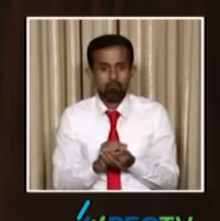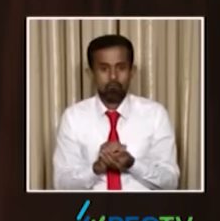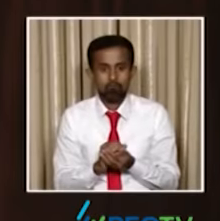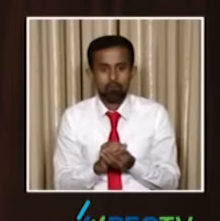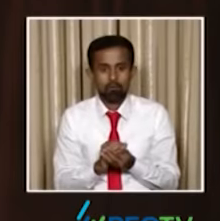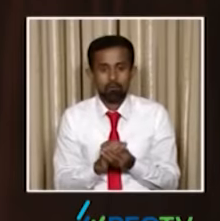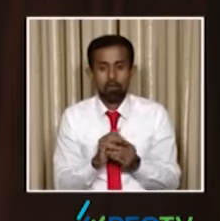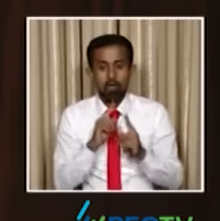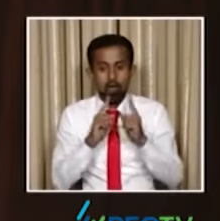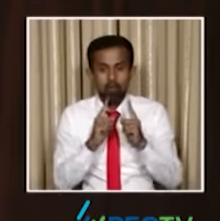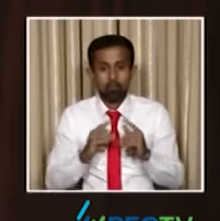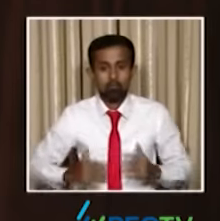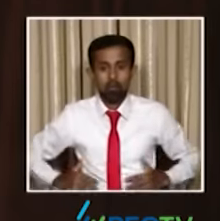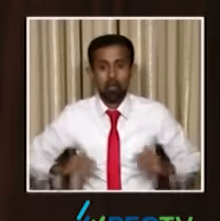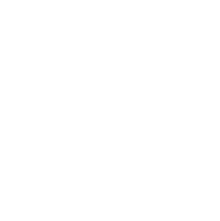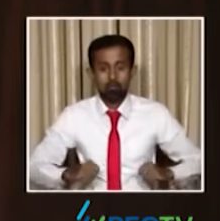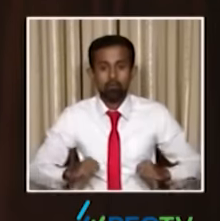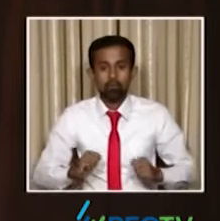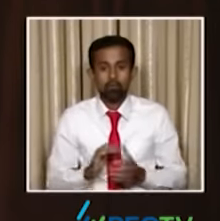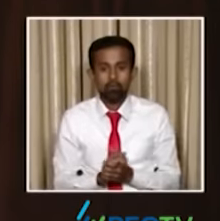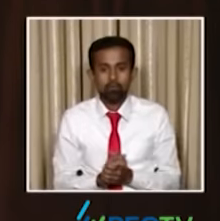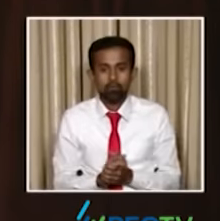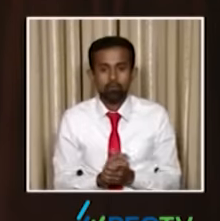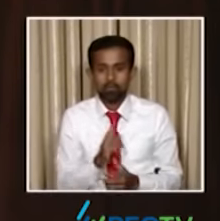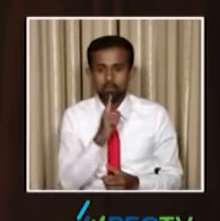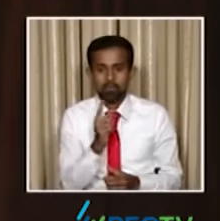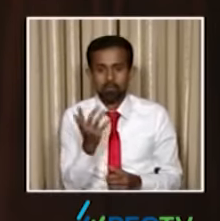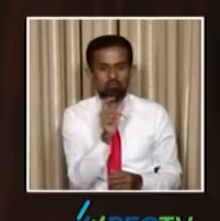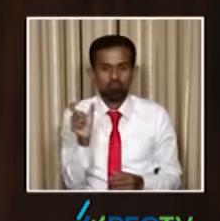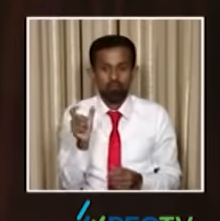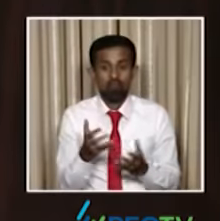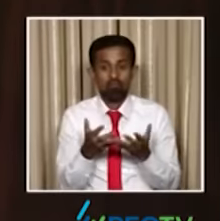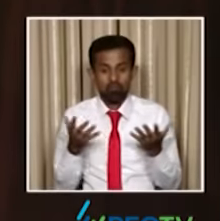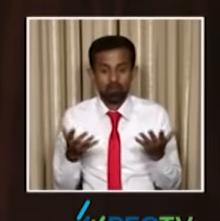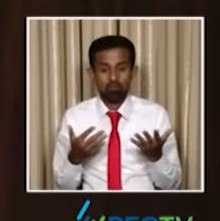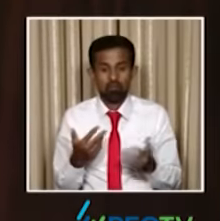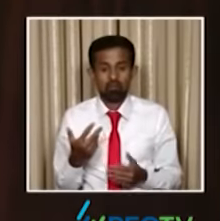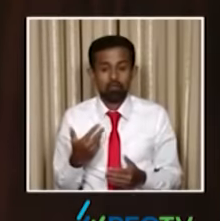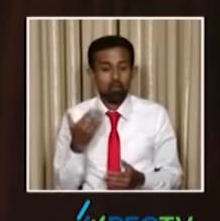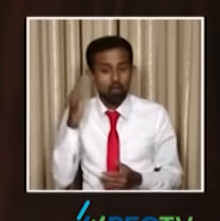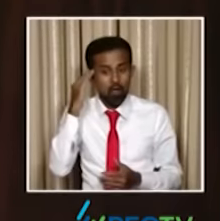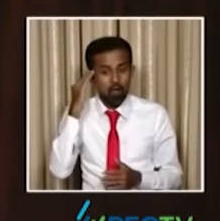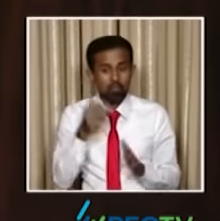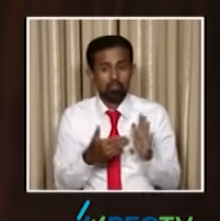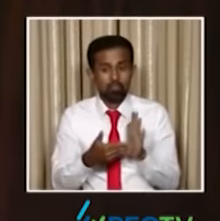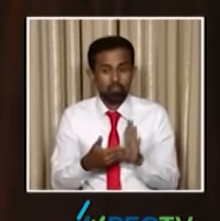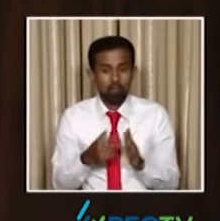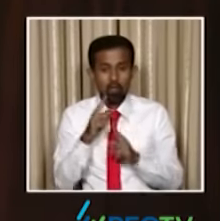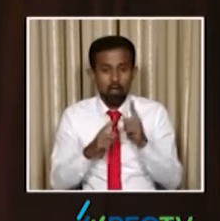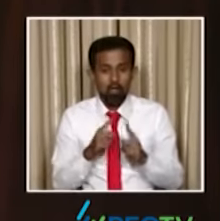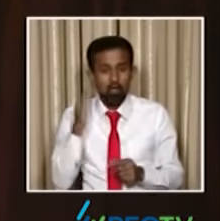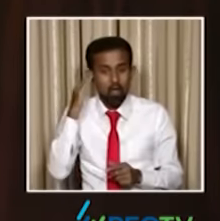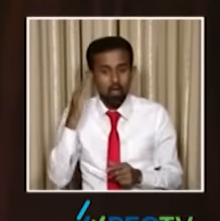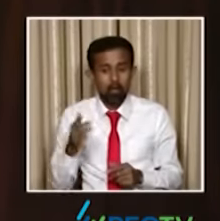කතා කරන විදිහයි මයි කලිසම ගලවනවායි මට තව මේ කියන්න බැරි වචන ගණනාවක් කිය කියා අපිට කතා කරන මේ කාන්තා හිංසනය ගැන කතා කරනොත් මේ